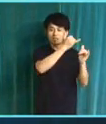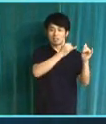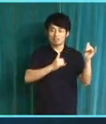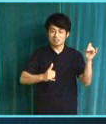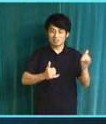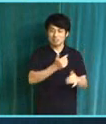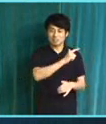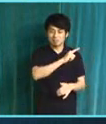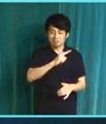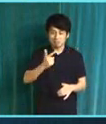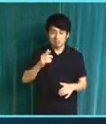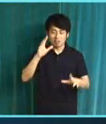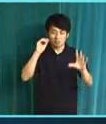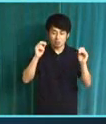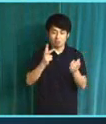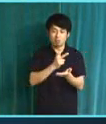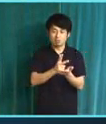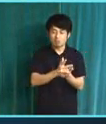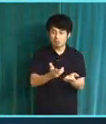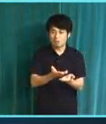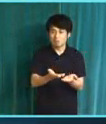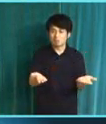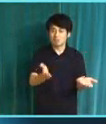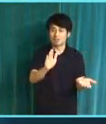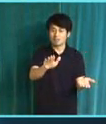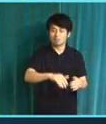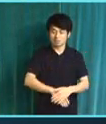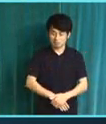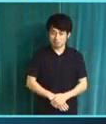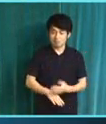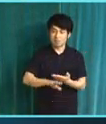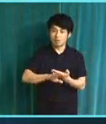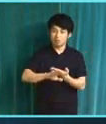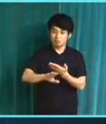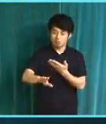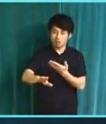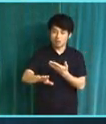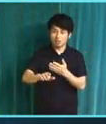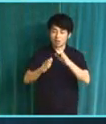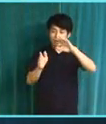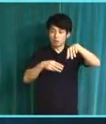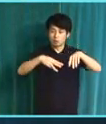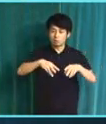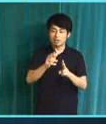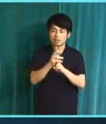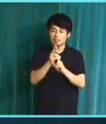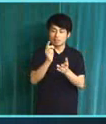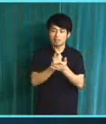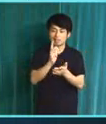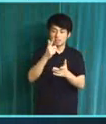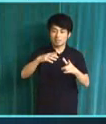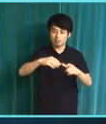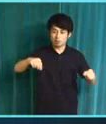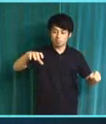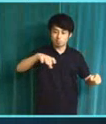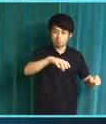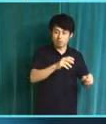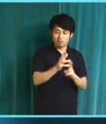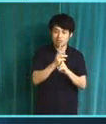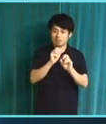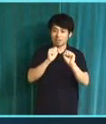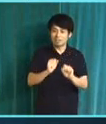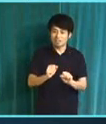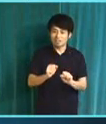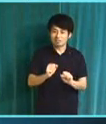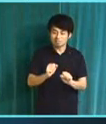はい はい、展示をご紹介させていただいたりとか、はい、あとは風魔忍者に限らず日本の、まあ、忍者の、はい、ご説